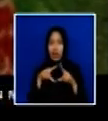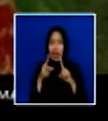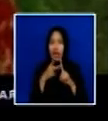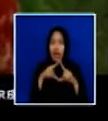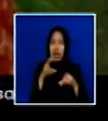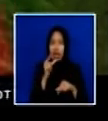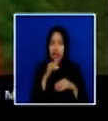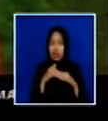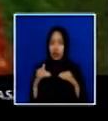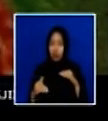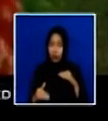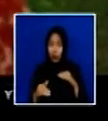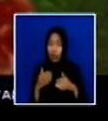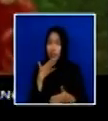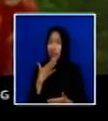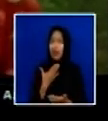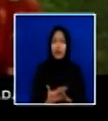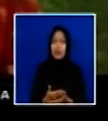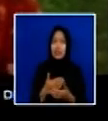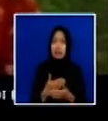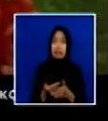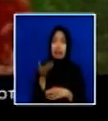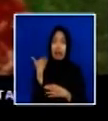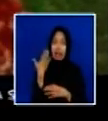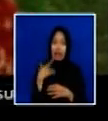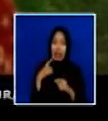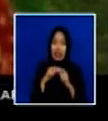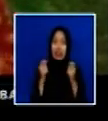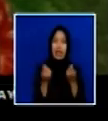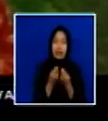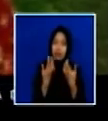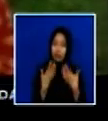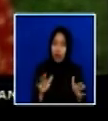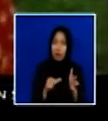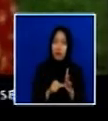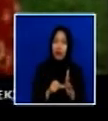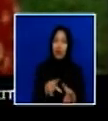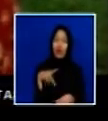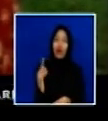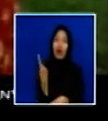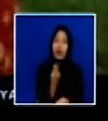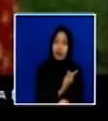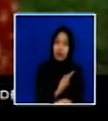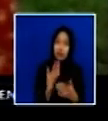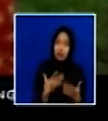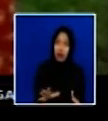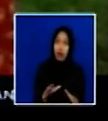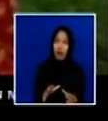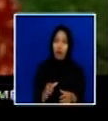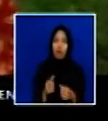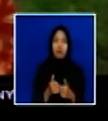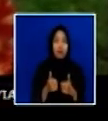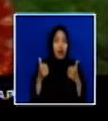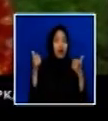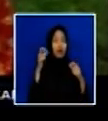surut dan juga terima kasih tadi seluruh tim yang sudah membantu kami sangat bagus sekali tapi koordinasinya